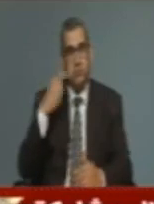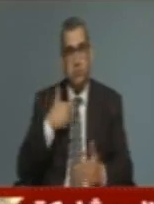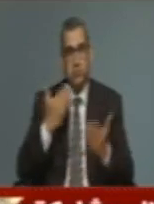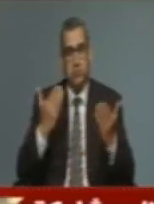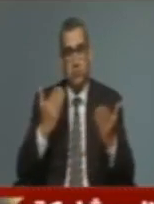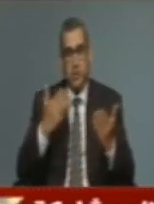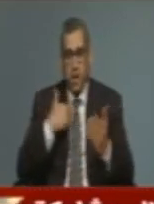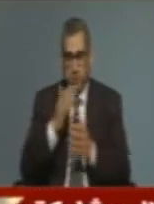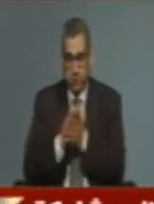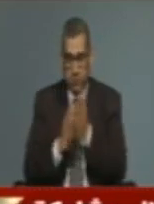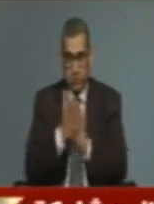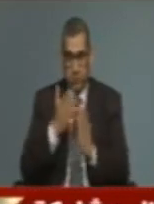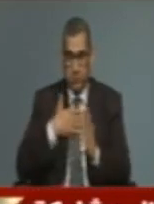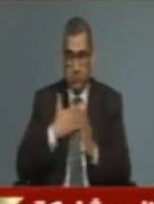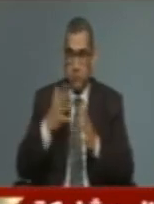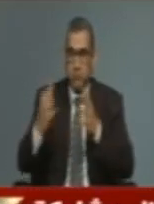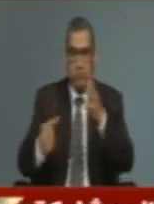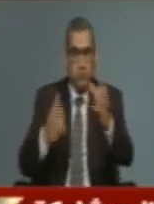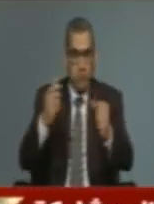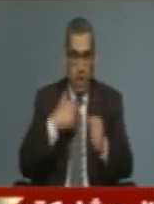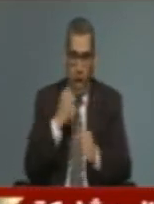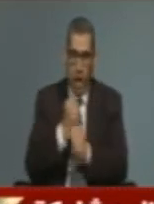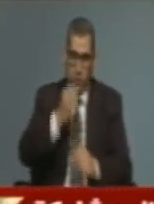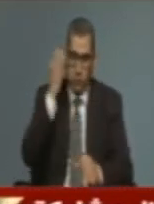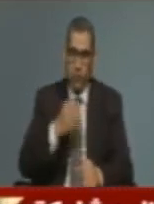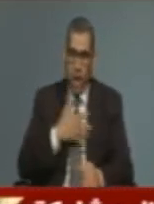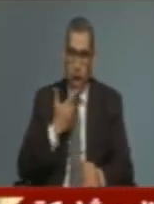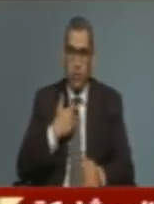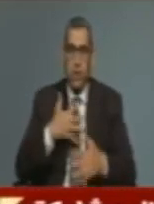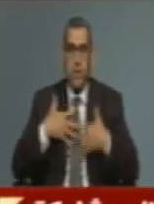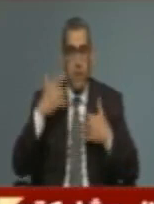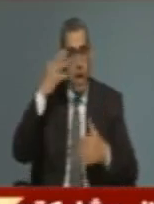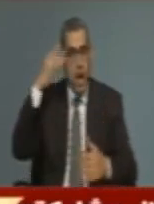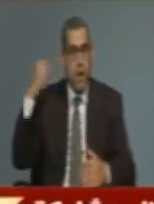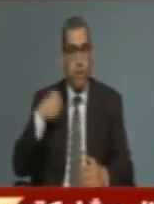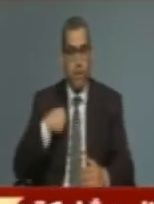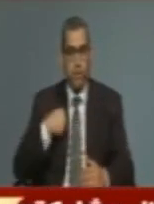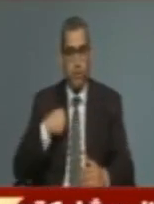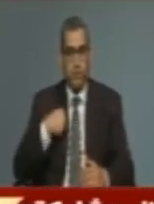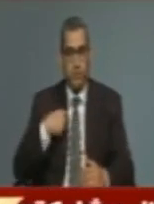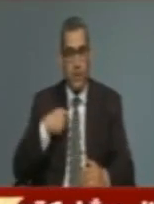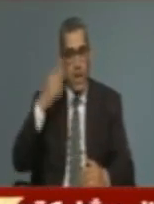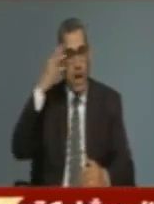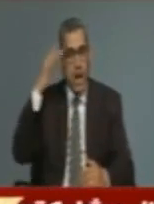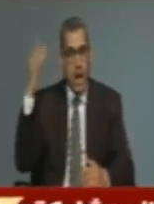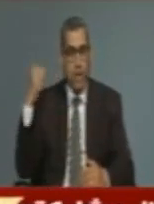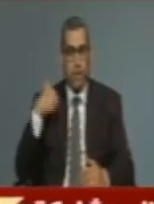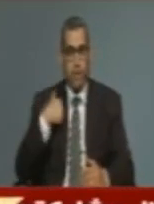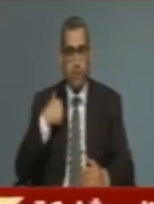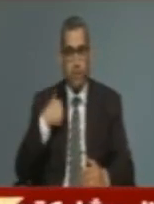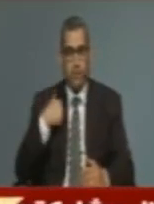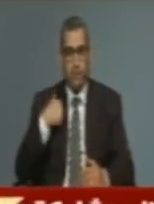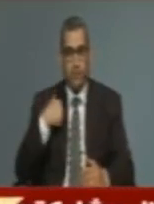طالت هعمل حلو. كان ايه الحلو؟ كان